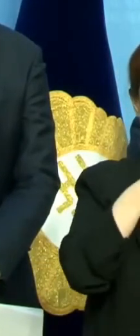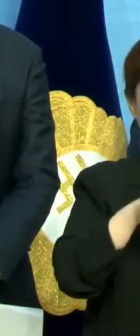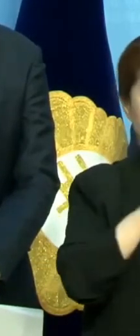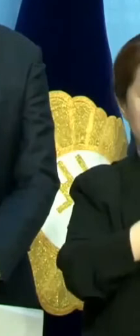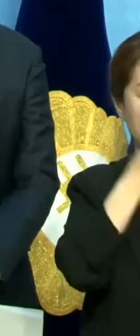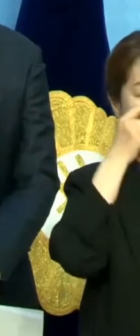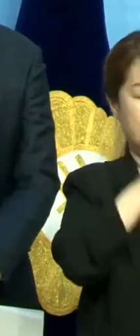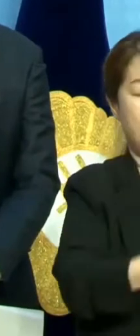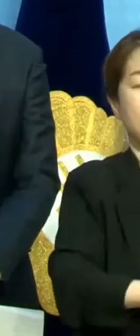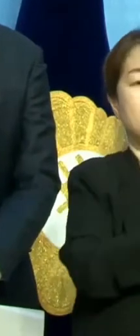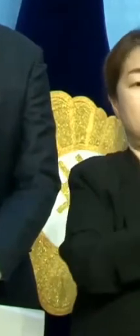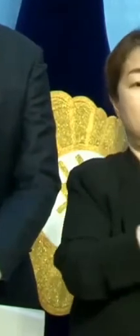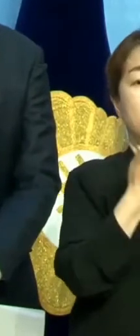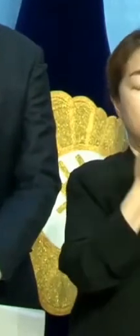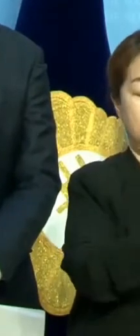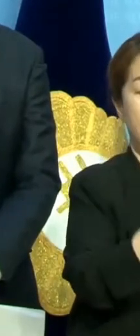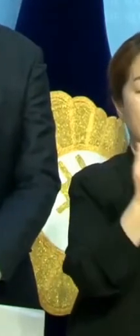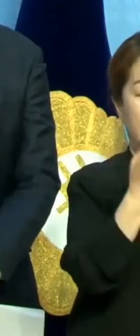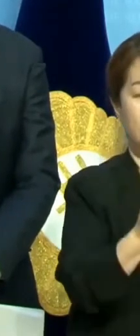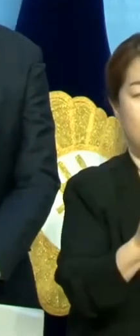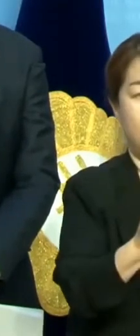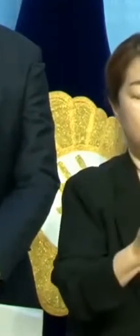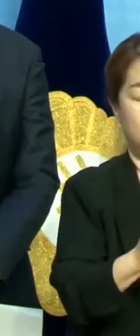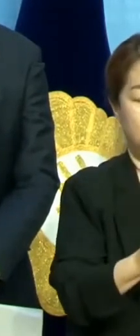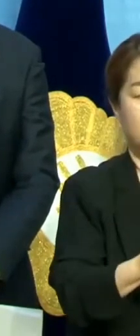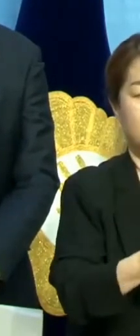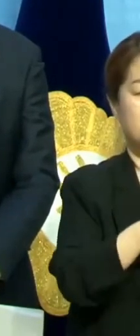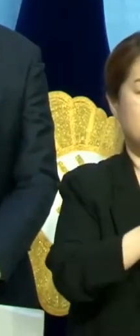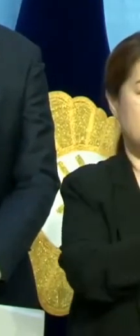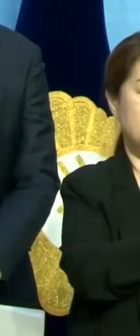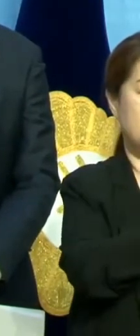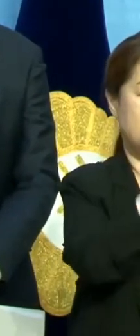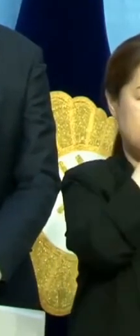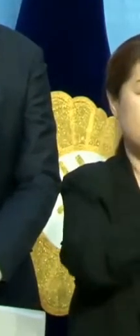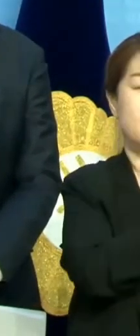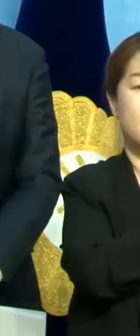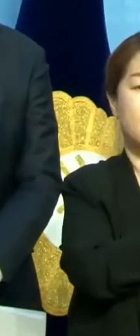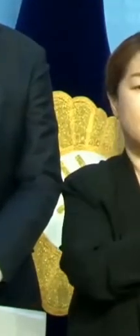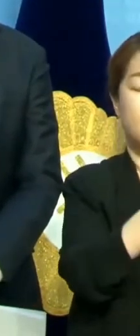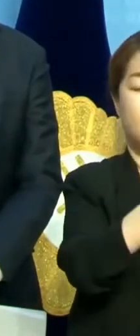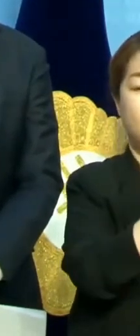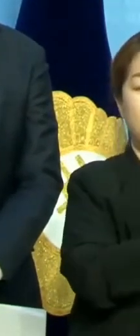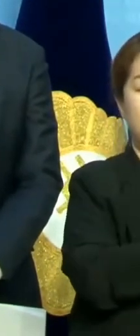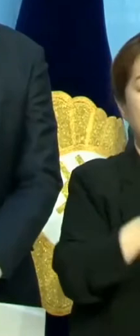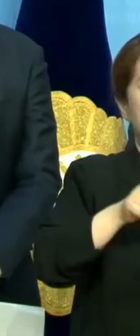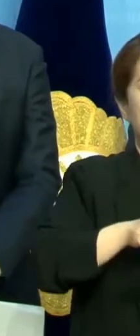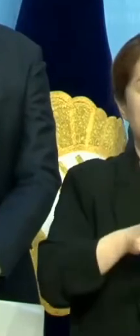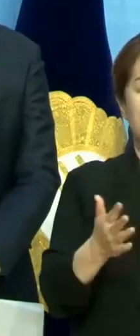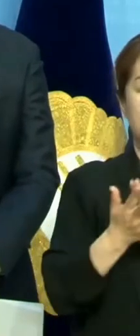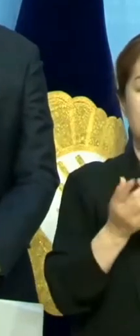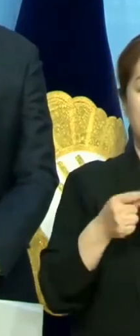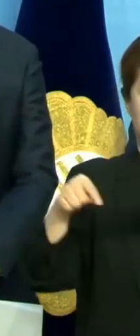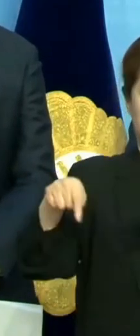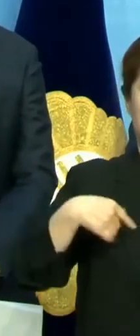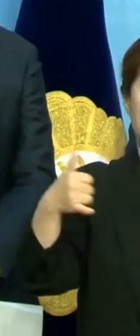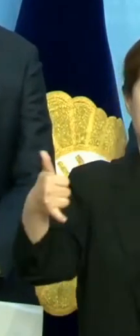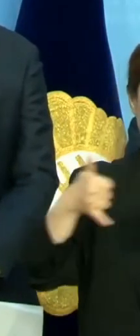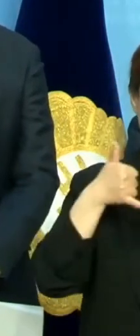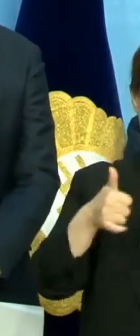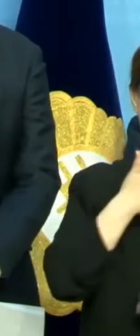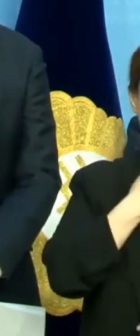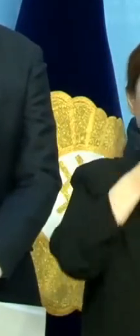유민이를 칭찬도 많이 해주시고 탐난다고 구단 측에서 직접 저에게 연락도